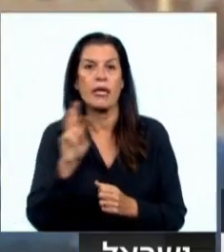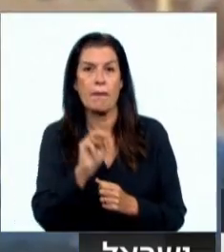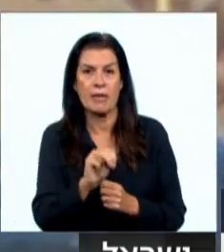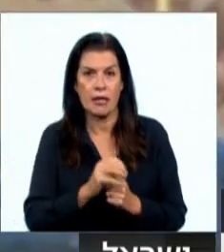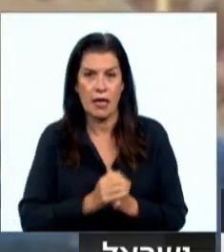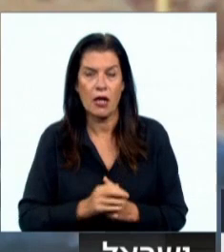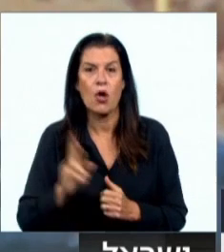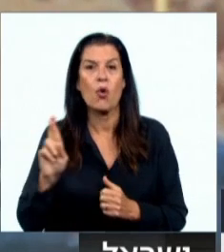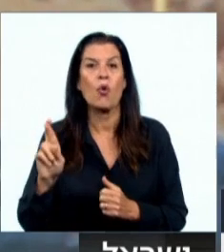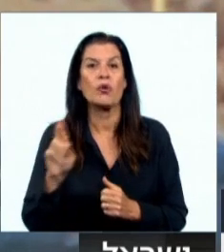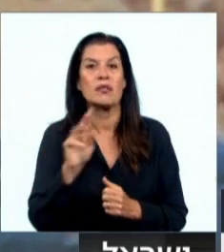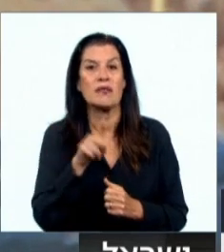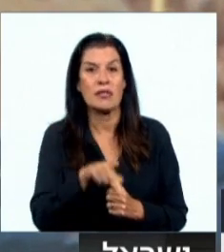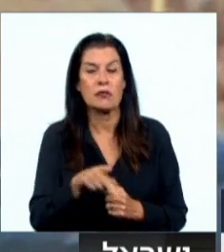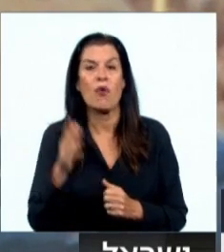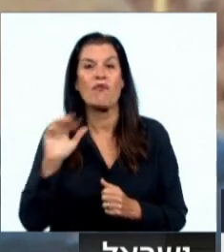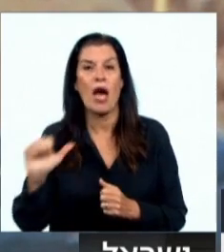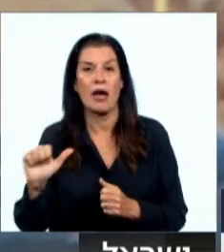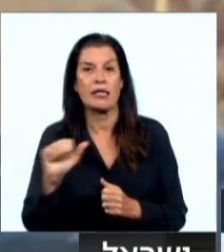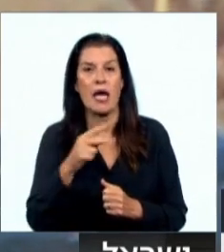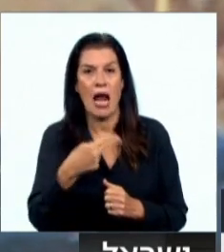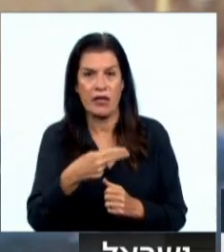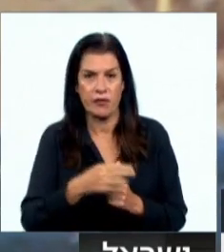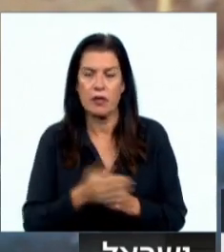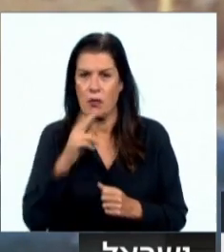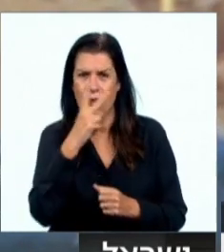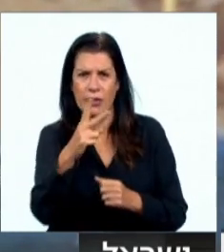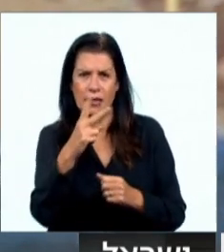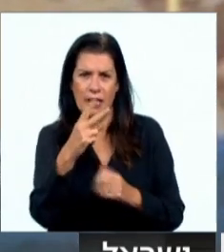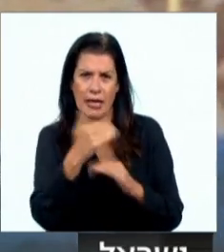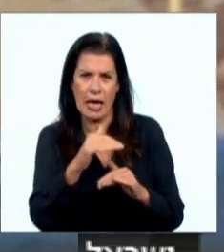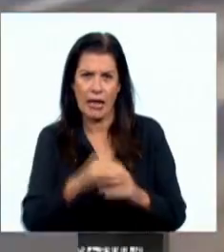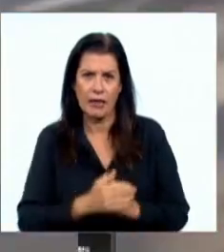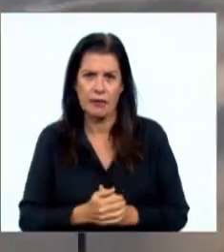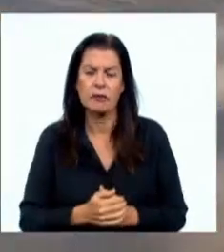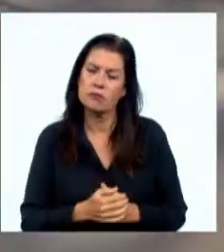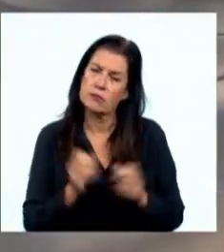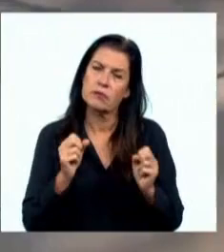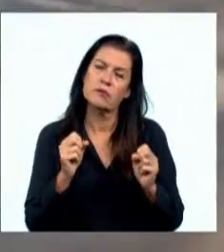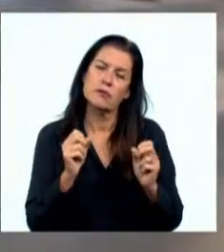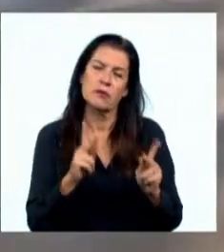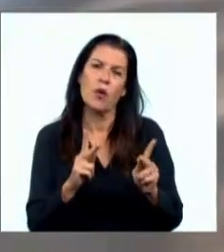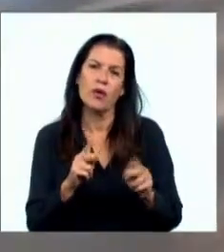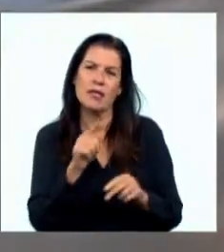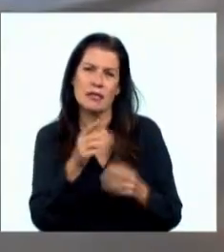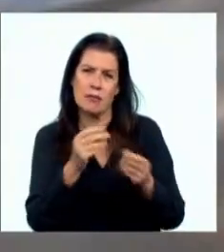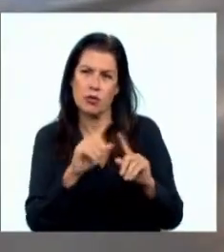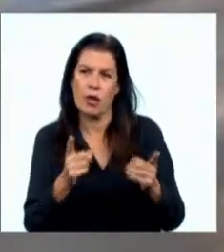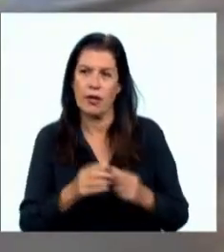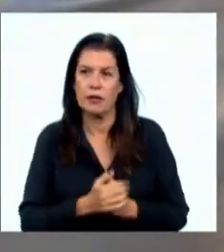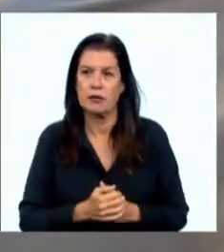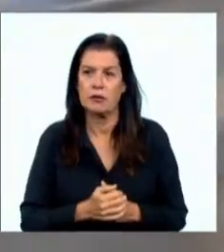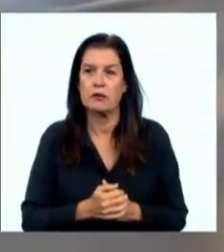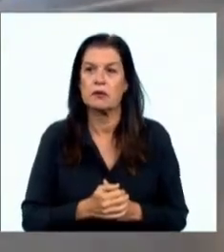ואריה ליבני. אוקיי, אולי נראה רגע קטע מזה? נראה רגע קטע ונמשיך לדבר. לא, אוקיי, זה משהו אחר. כמובן של כל איזה כמה מטרים אנחנו רואים עוד